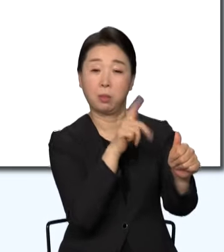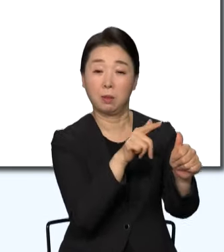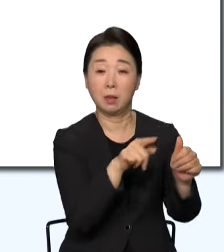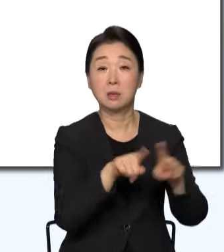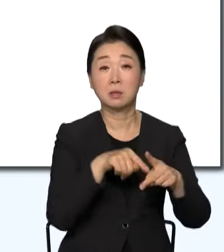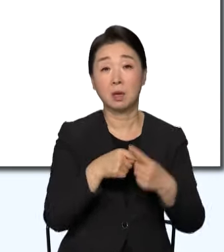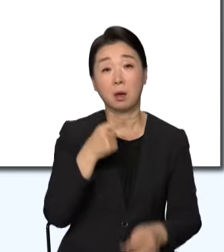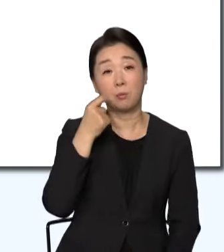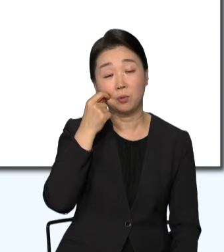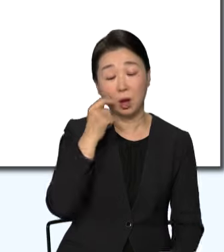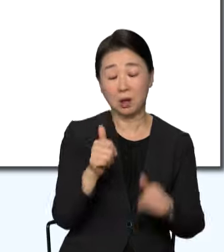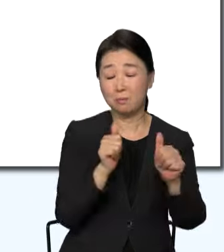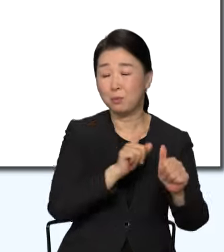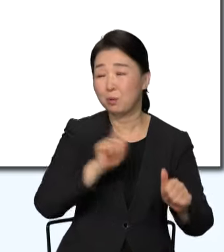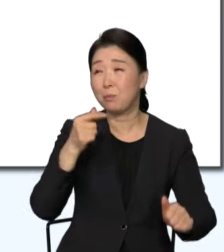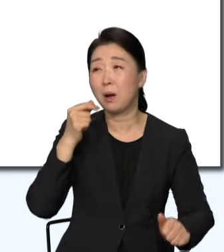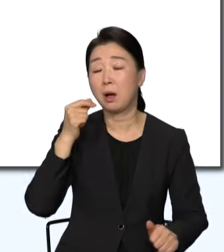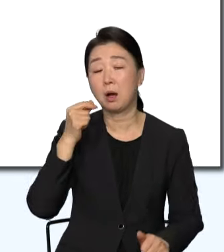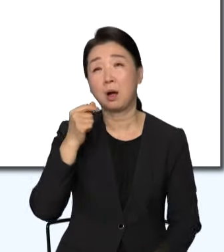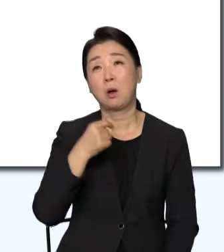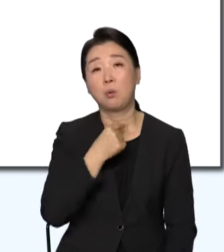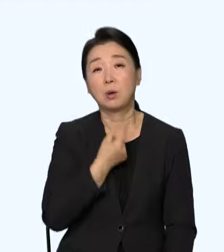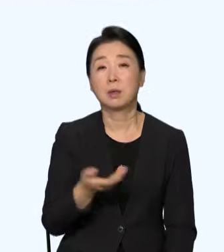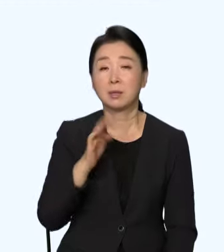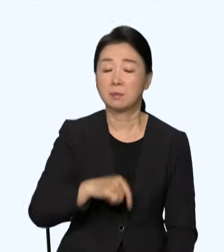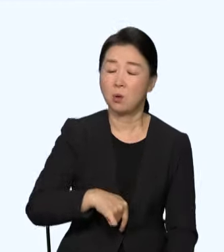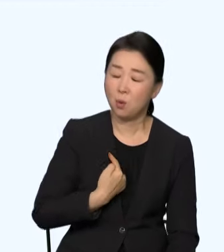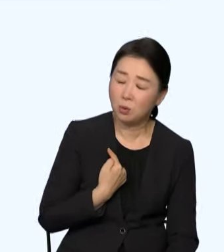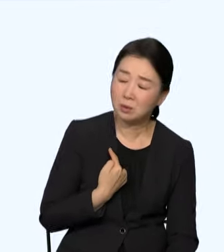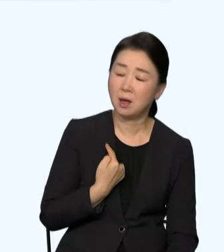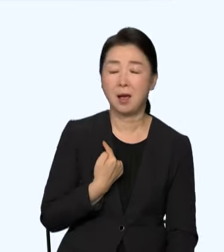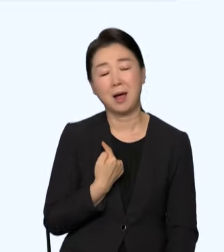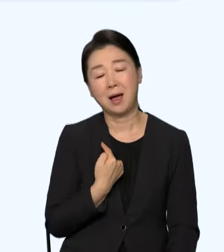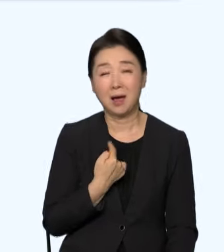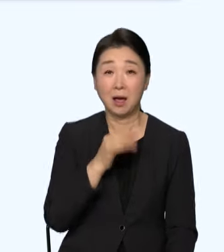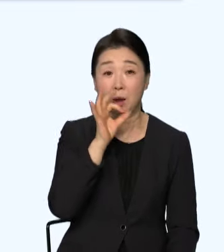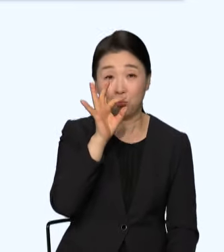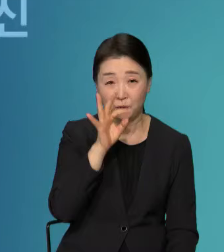법적 대응을 하려 하지만 혼자 힘으론 이겨낼 수 없어 글을 쓰게 됐다고 밝혔습니다.